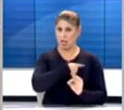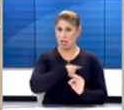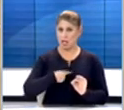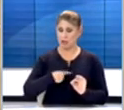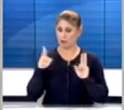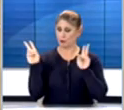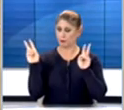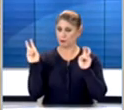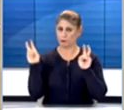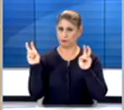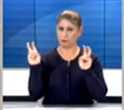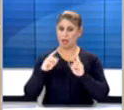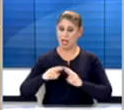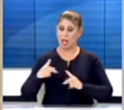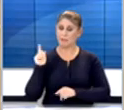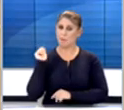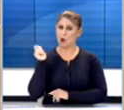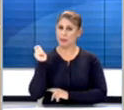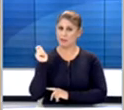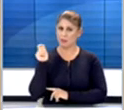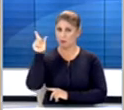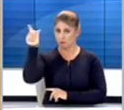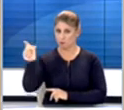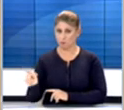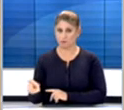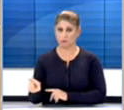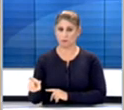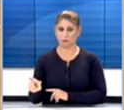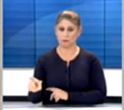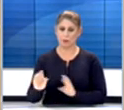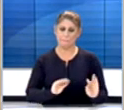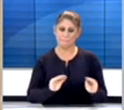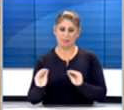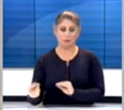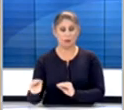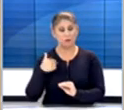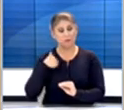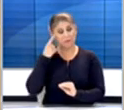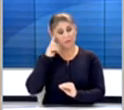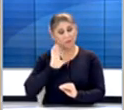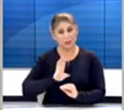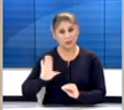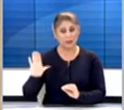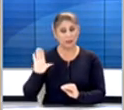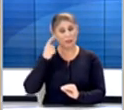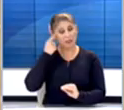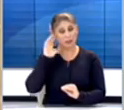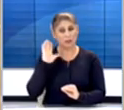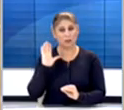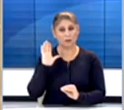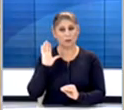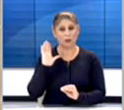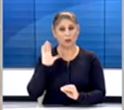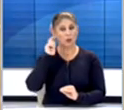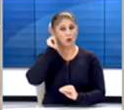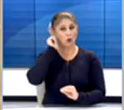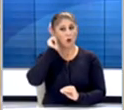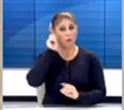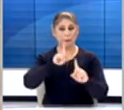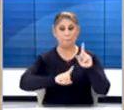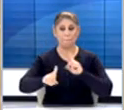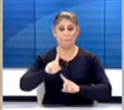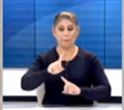εισαγωγικών αντιπολίτευσης, ο οποίος είναι μεταβατικός. Κανείς δεν ξέρει εξ ονόματος πιανού ομιλεί, του